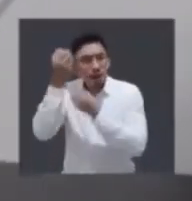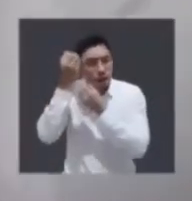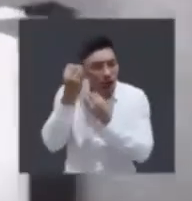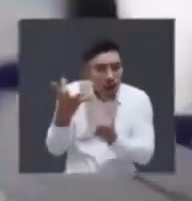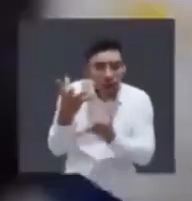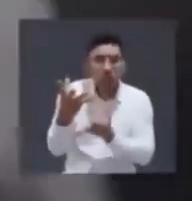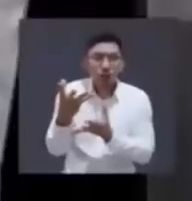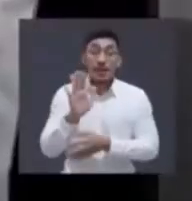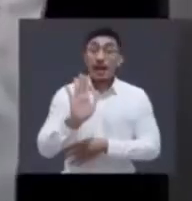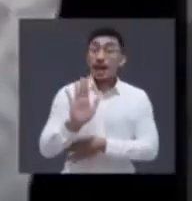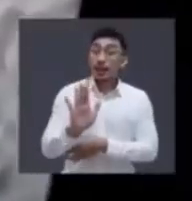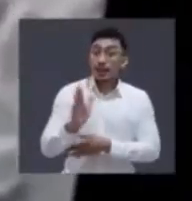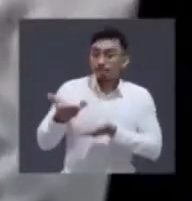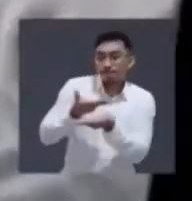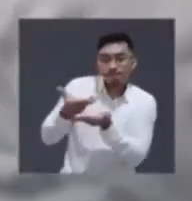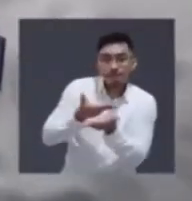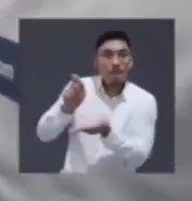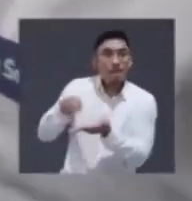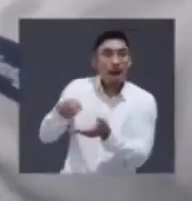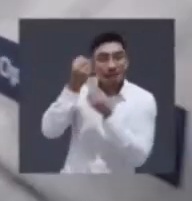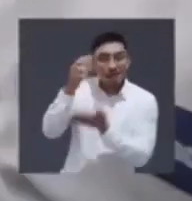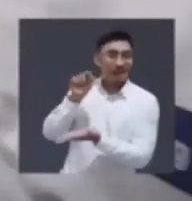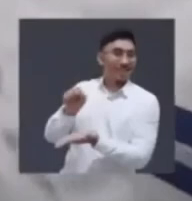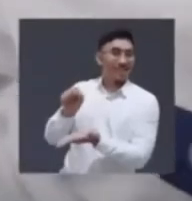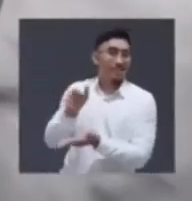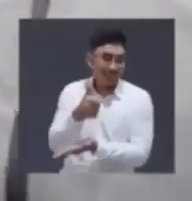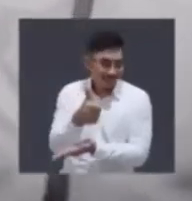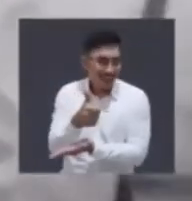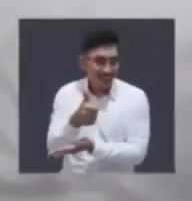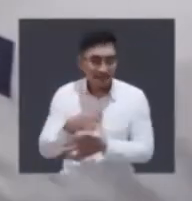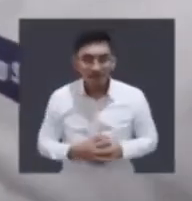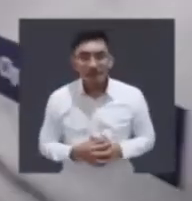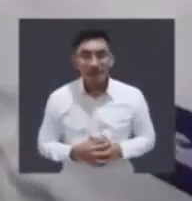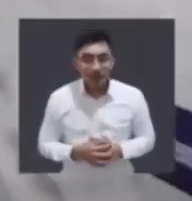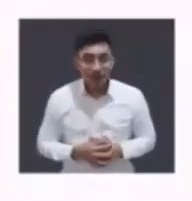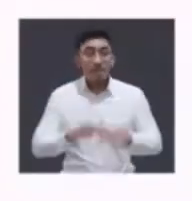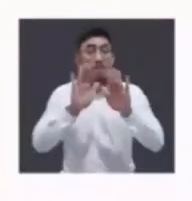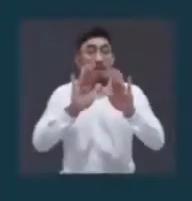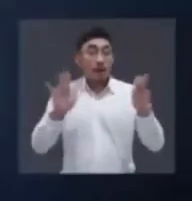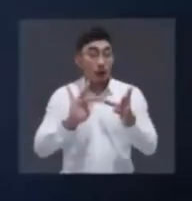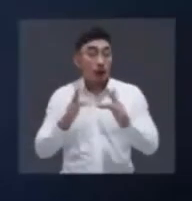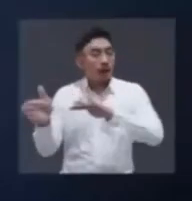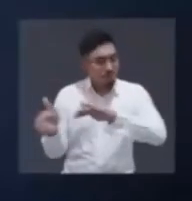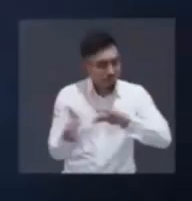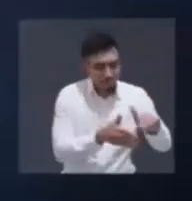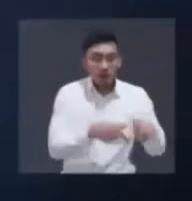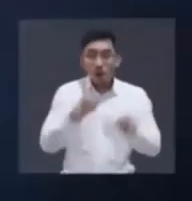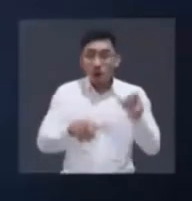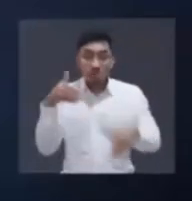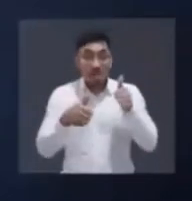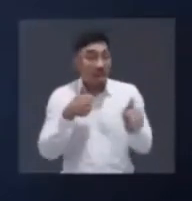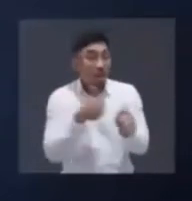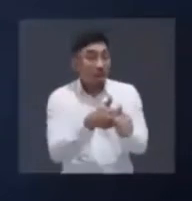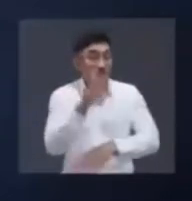para pengunjung bisa menjelajah informasi dan bisa berinteraksi dengan informasi-informasi tersebut selain tentu